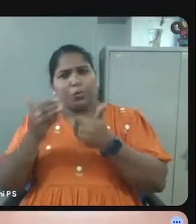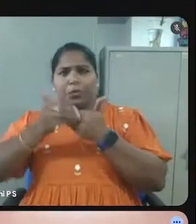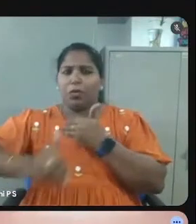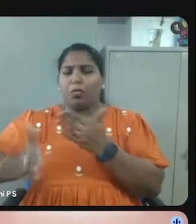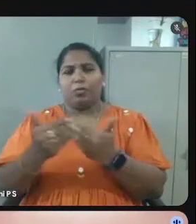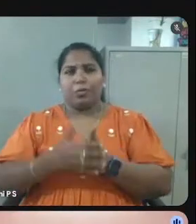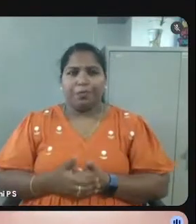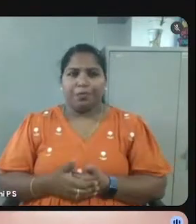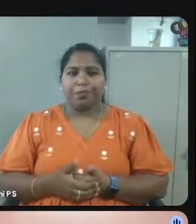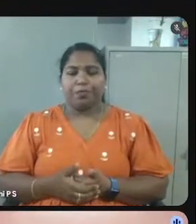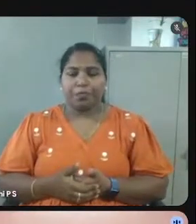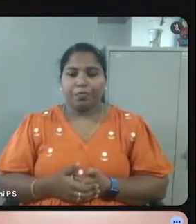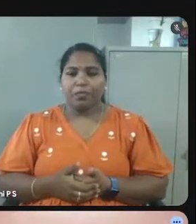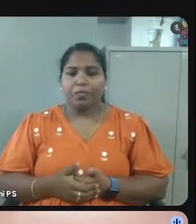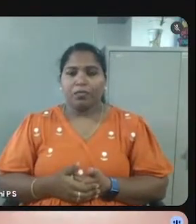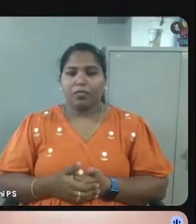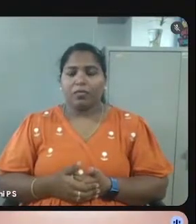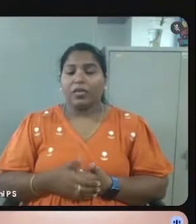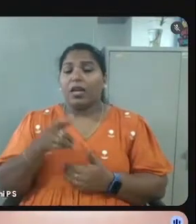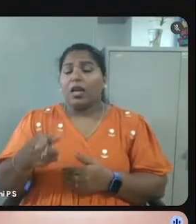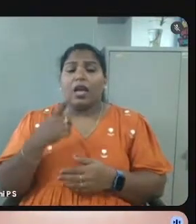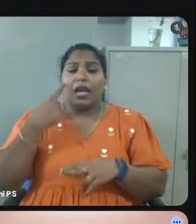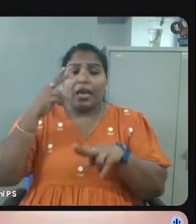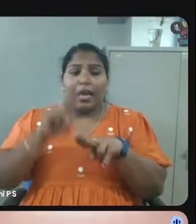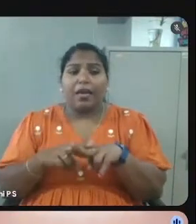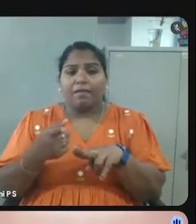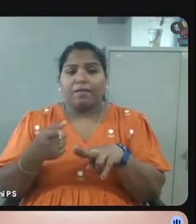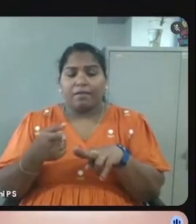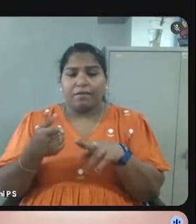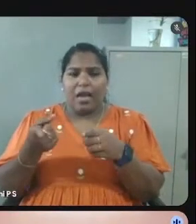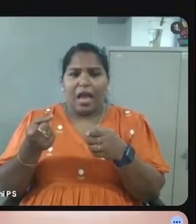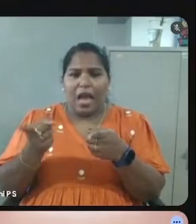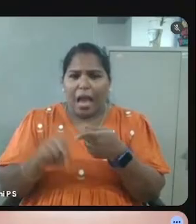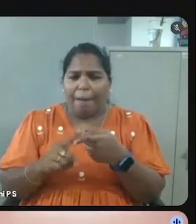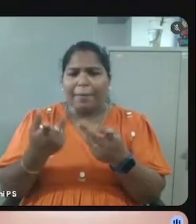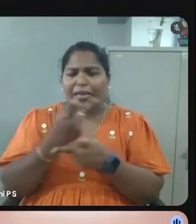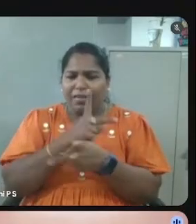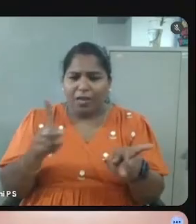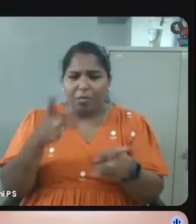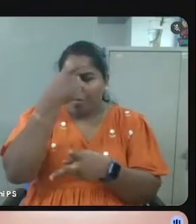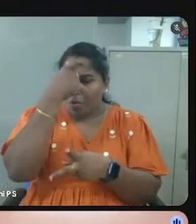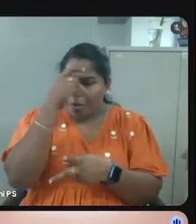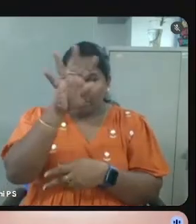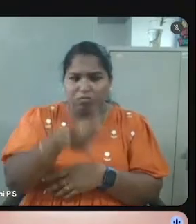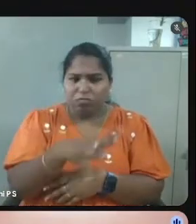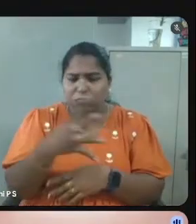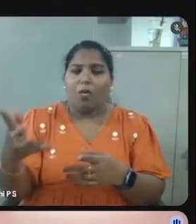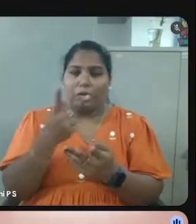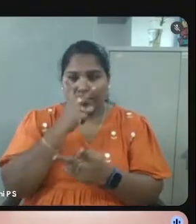അടുത്തതായി ഒരു കണ്ടീഷൻസും വിച്ച് അഫക്ട് സെക്ഷുവാലിറ്റി. ഒരു എക്സാമ്പിളോടെ നമുക്ക് നോക്കാം. ഇത് രണ്ട്